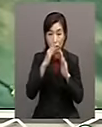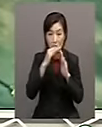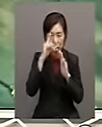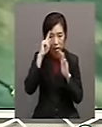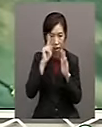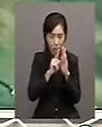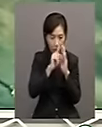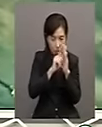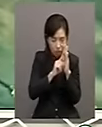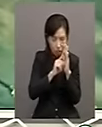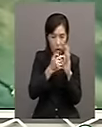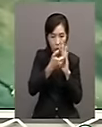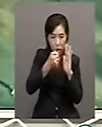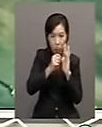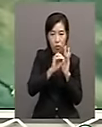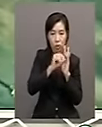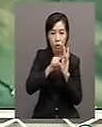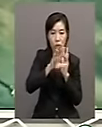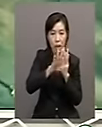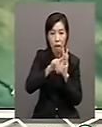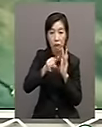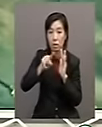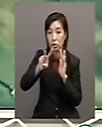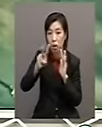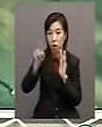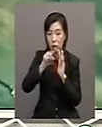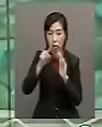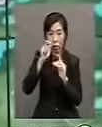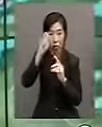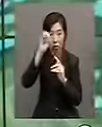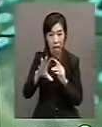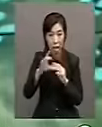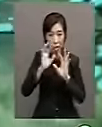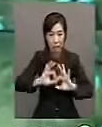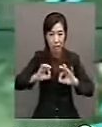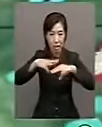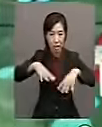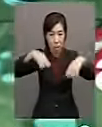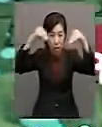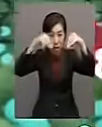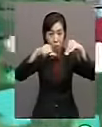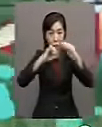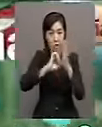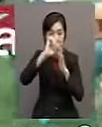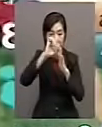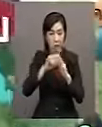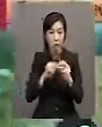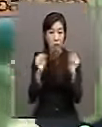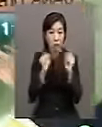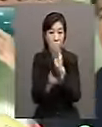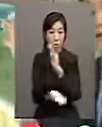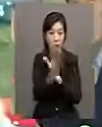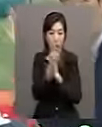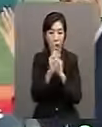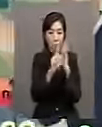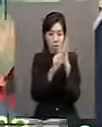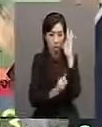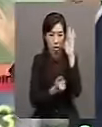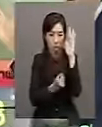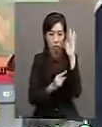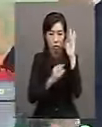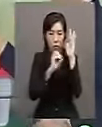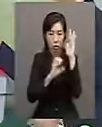ไป 0.5-2 องศาเซลเซียสโดยเฉพาะในพื้นที่ดอยอินทนนท์จังหวัดเชียงใหม่นะครับอุณหภูมิอยู่ที่11องศาในยามเช้าครับส่วนพื้นที่